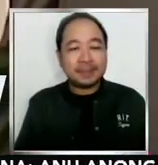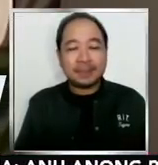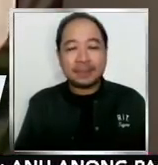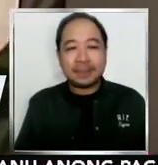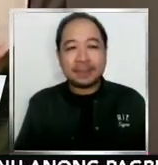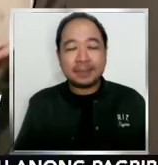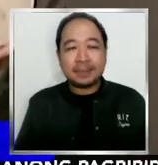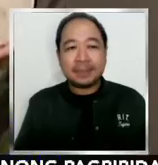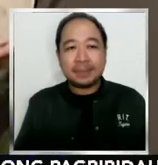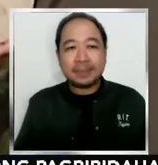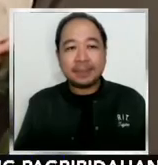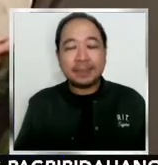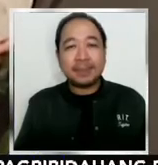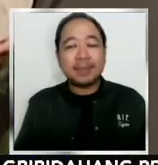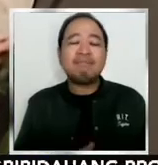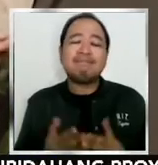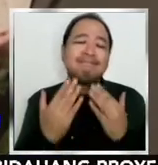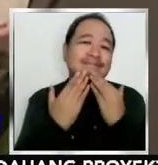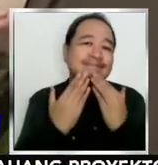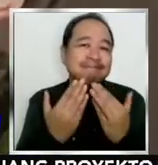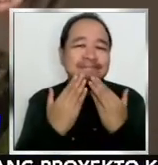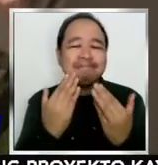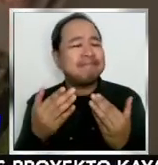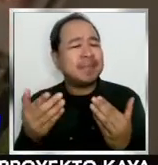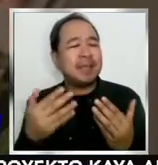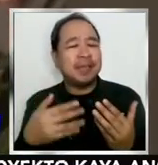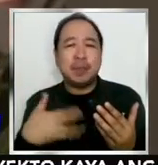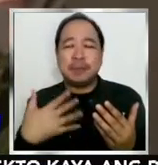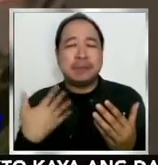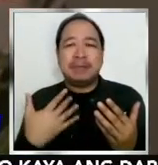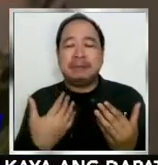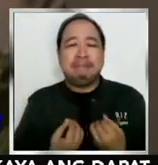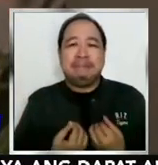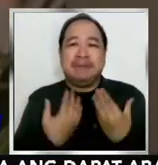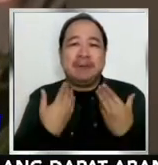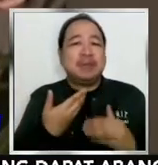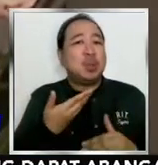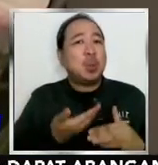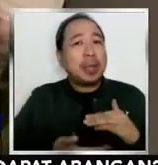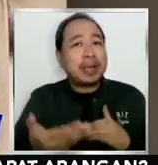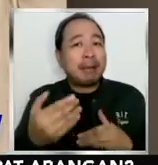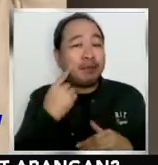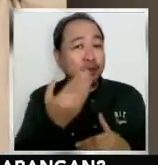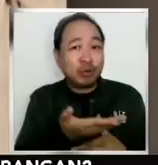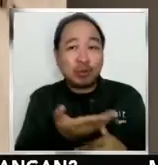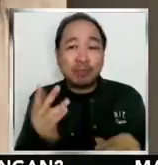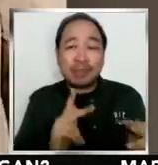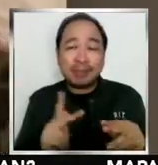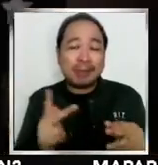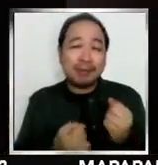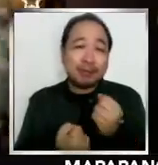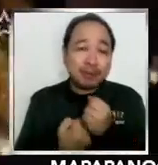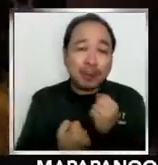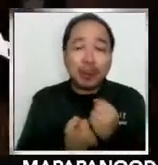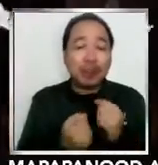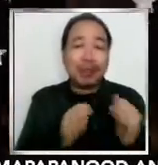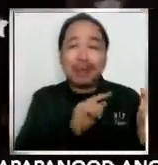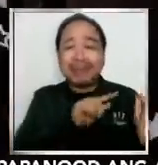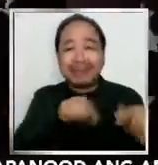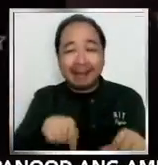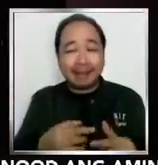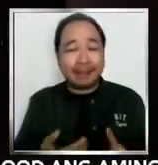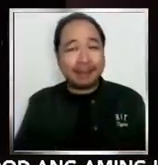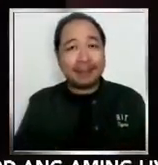Hi, sobrang thank you po sa very warm welcome po ng ating mga kapuso. Thank you sa mga suporta at sa mga pumunta.